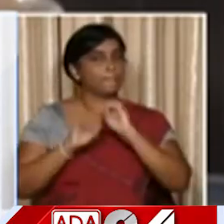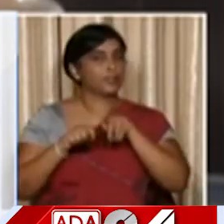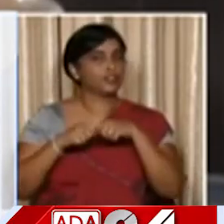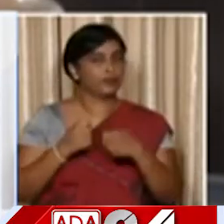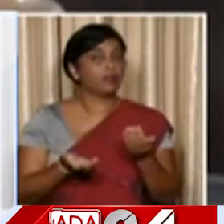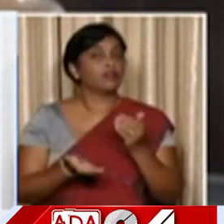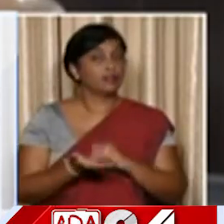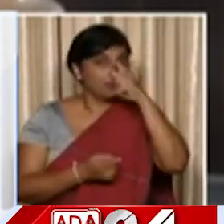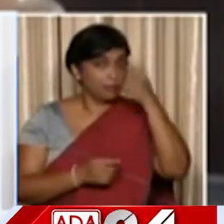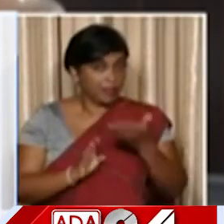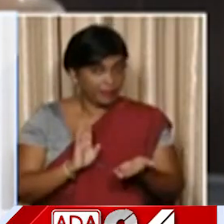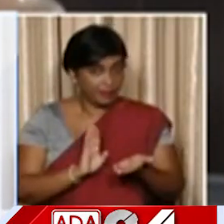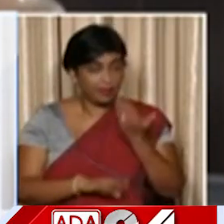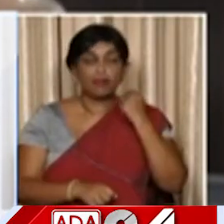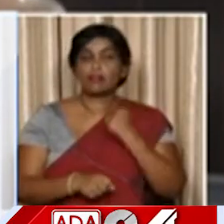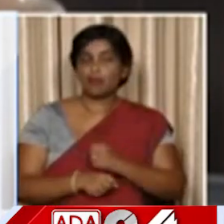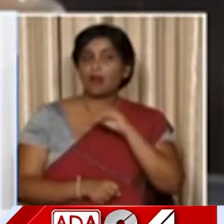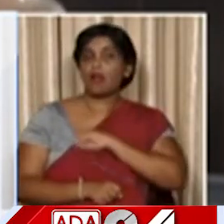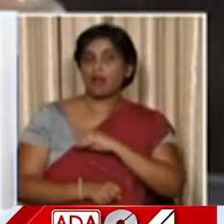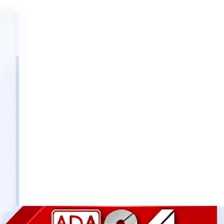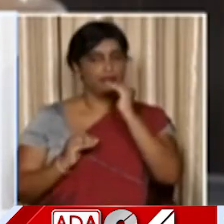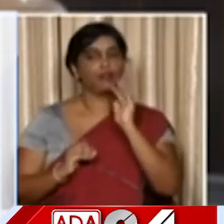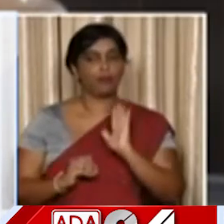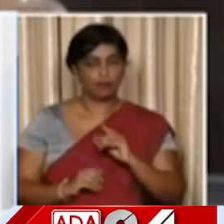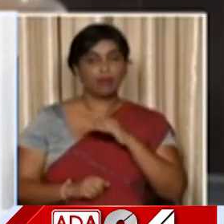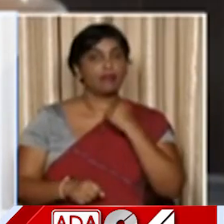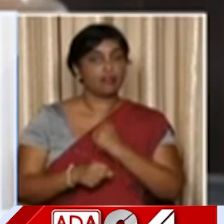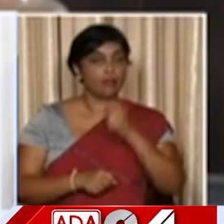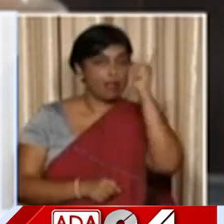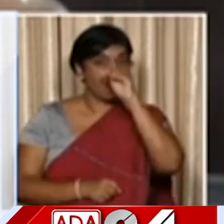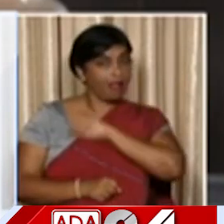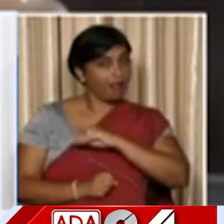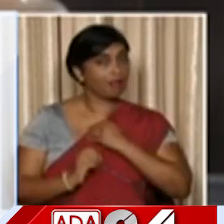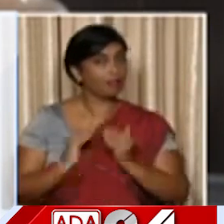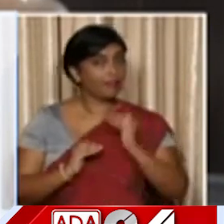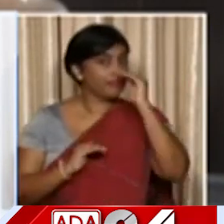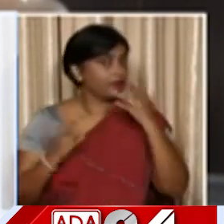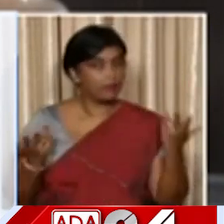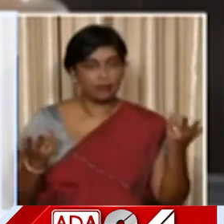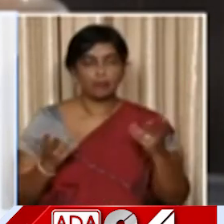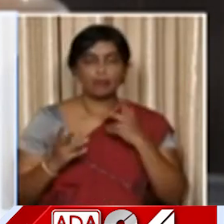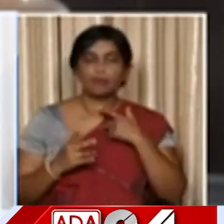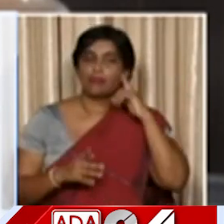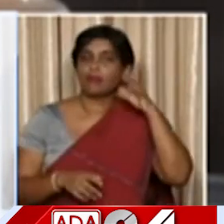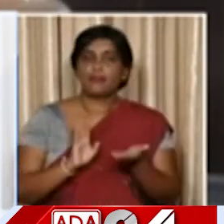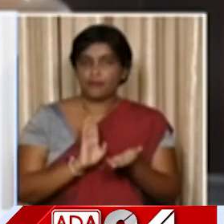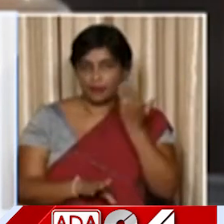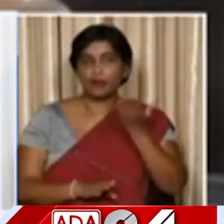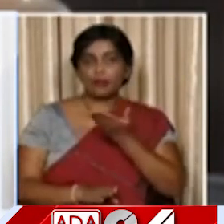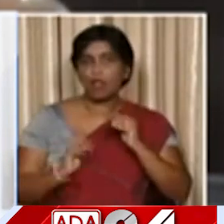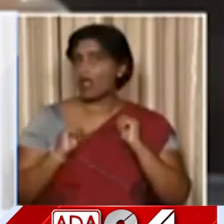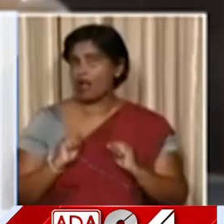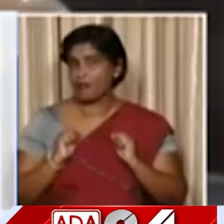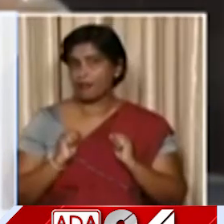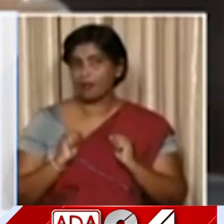තවත් පැඩි වැඩි කරන්න නම් රජයේ ආදායම් වැඩි කර ගන්න ඕනේ. රජයේ ආදායම් වැඩි කරගන්නේ නැතුව ඕනේ නම් පඩි වැඩි කරන්න පුළුවන්. ඒ